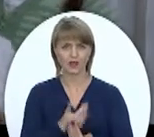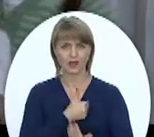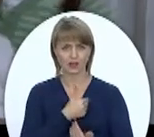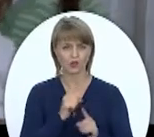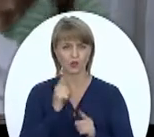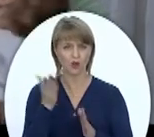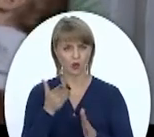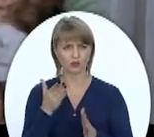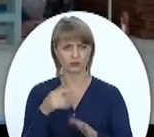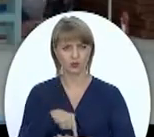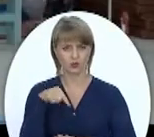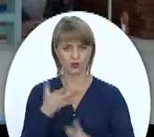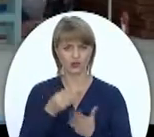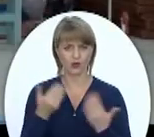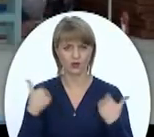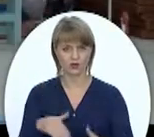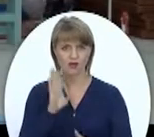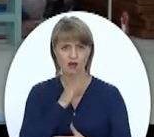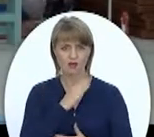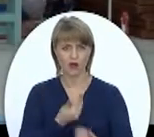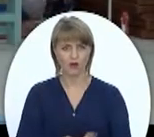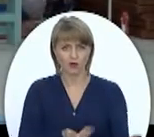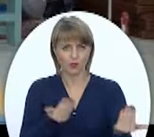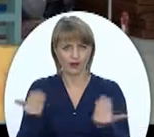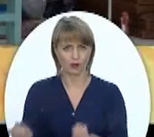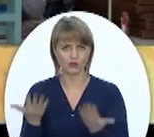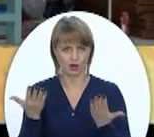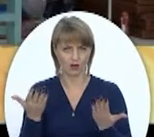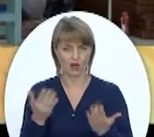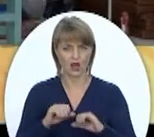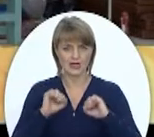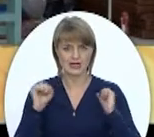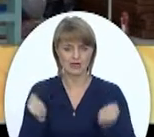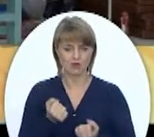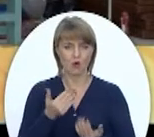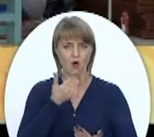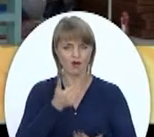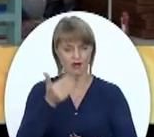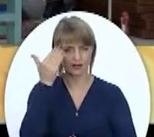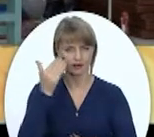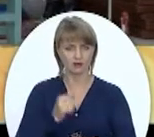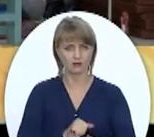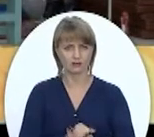чтобы он освоил свое тело. Мама его несет на руках. Зимой, летом,